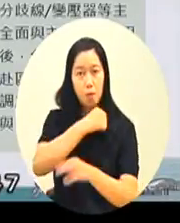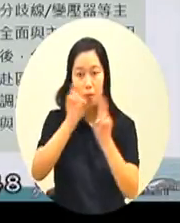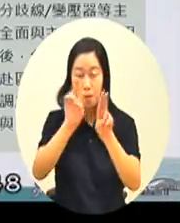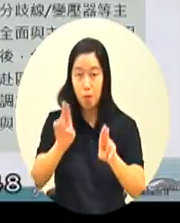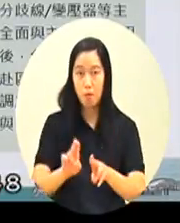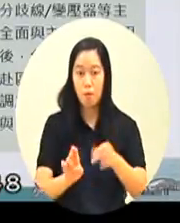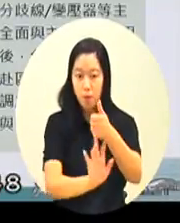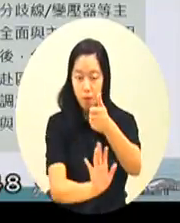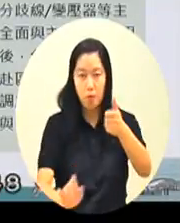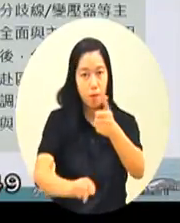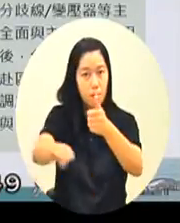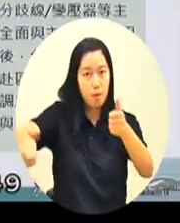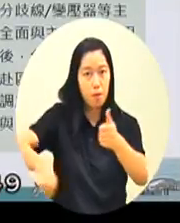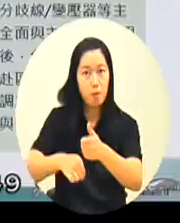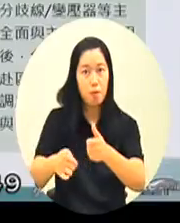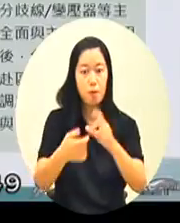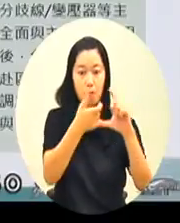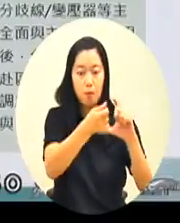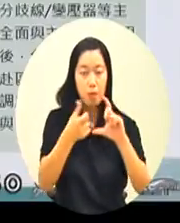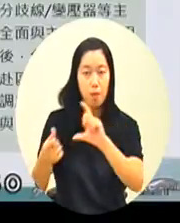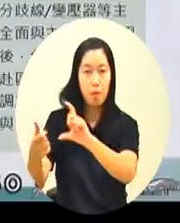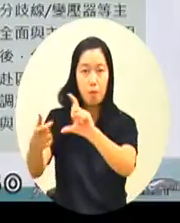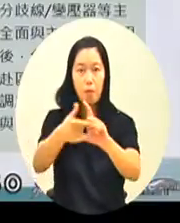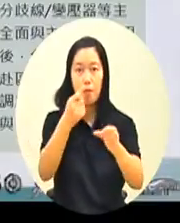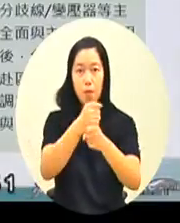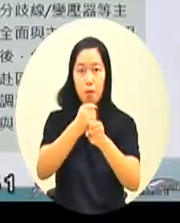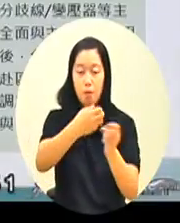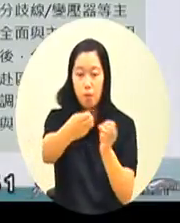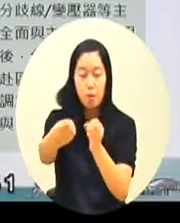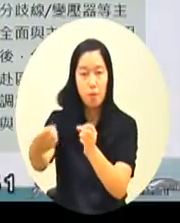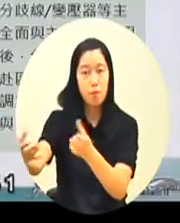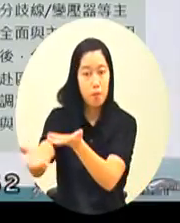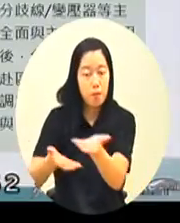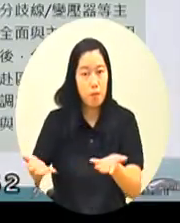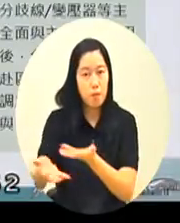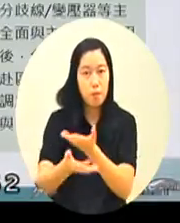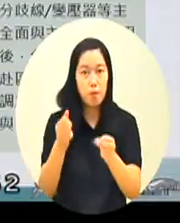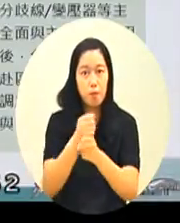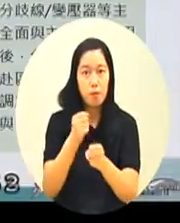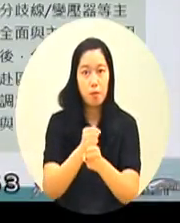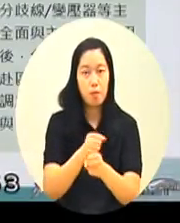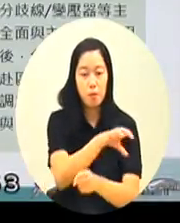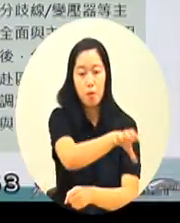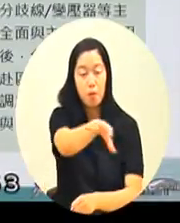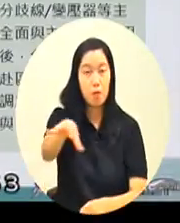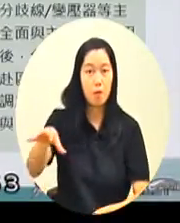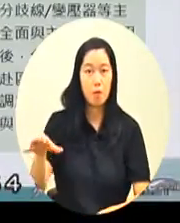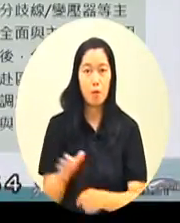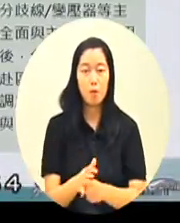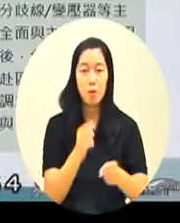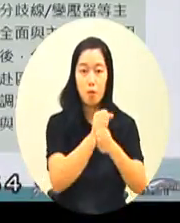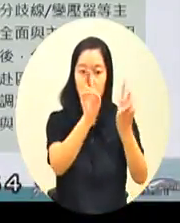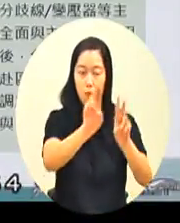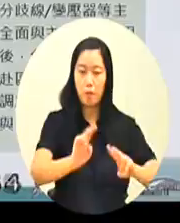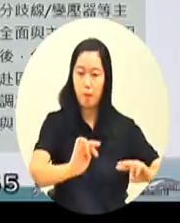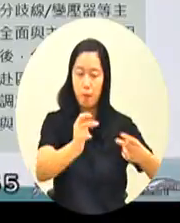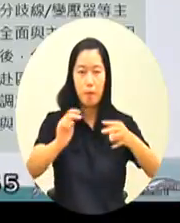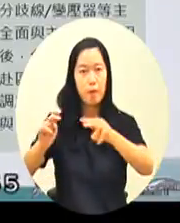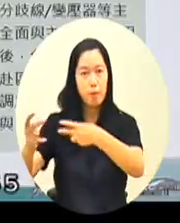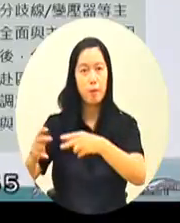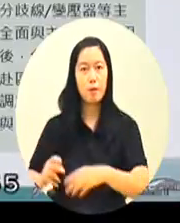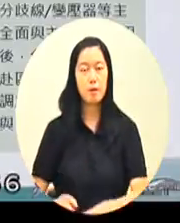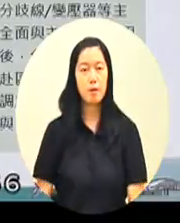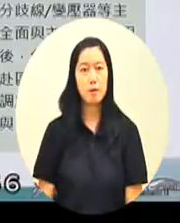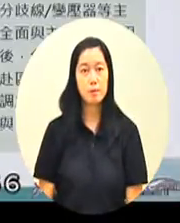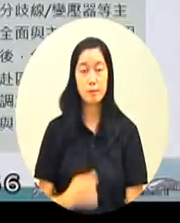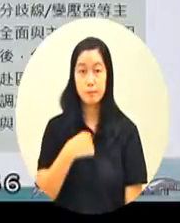位会跟区来做一个协调整合，进行这些零星的用电户的复电作业。那我们是